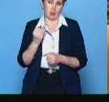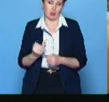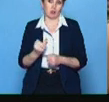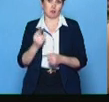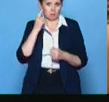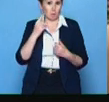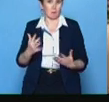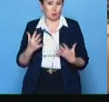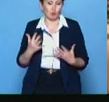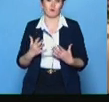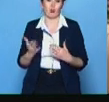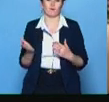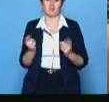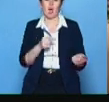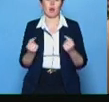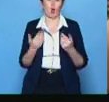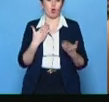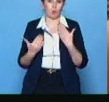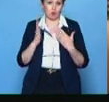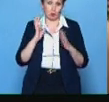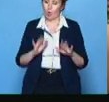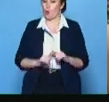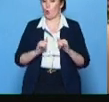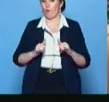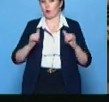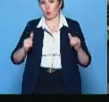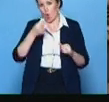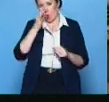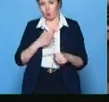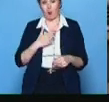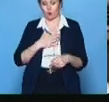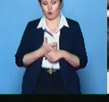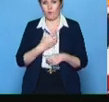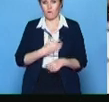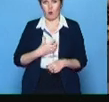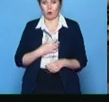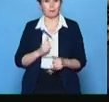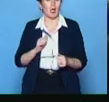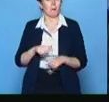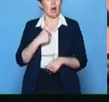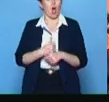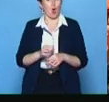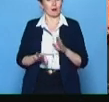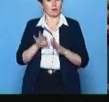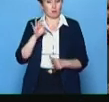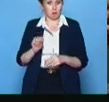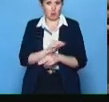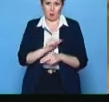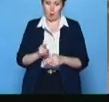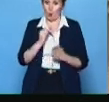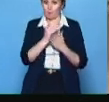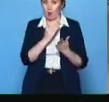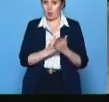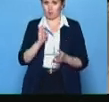безусловно, взаимоотношения мы будем только увеличивать, и опыт для нас очень важен. Приоритетность ремонтов по программе БКД определят жители.